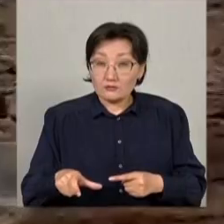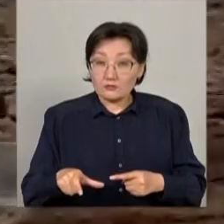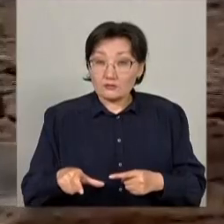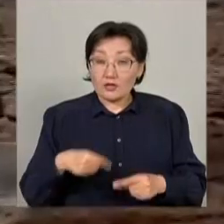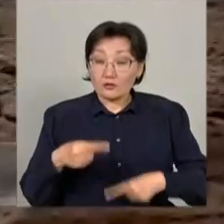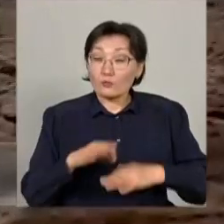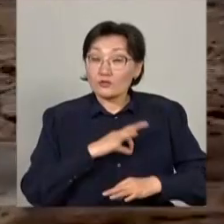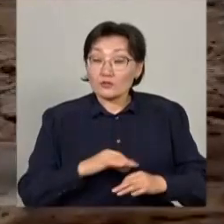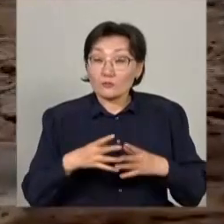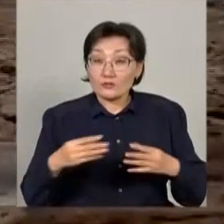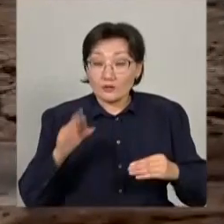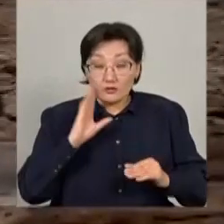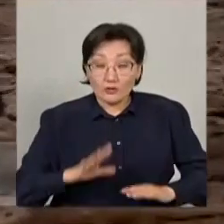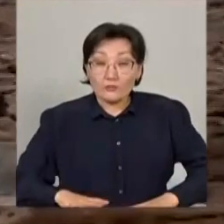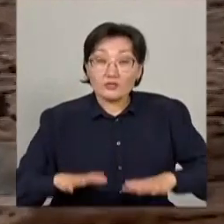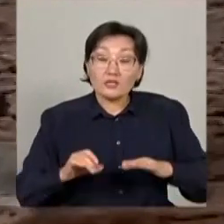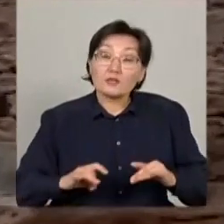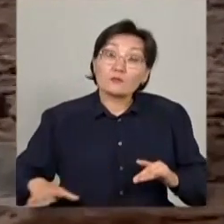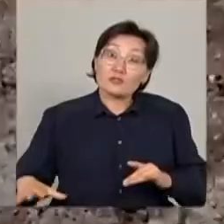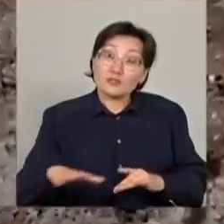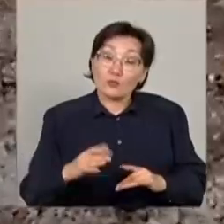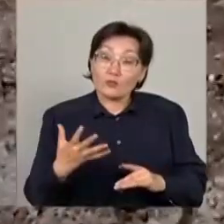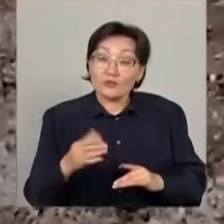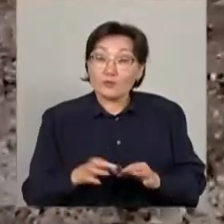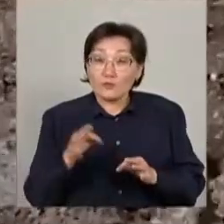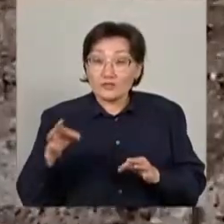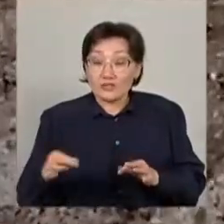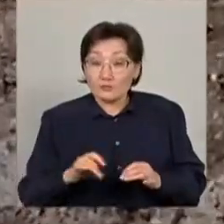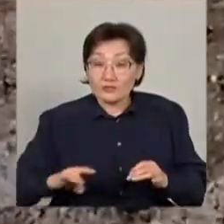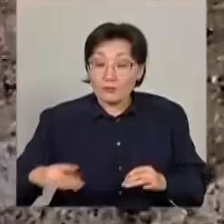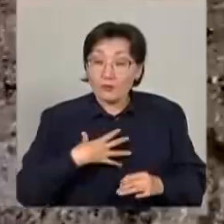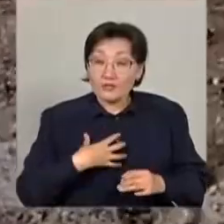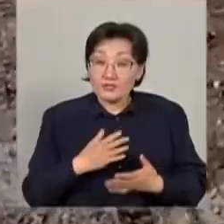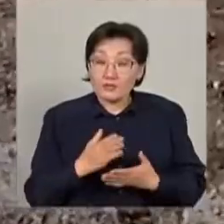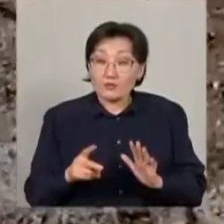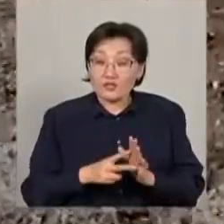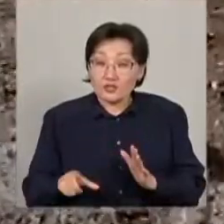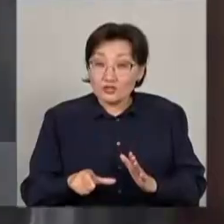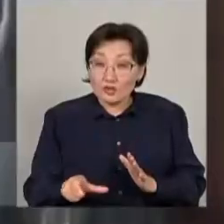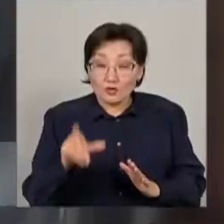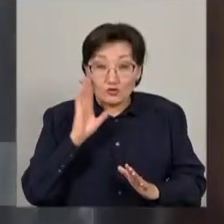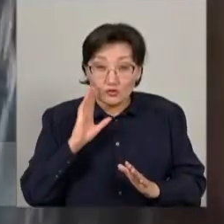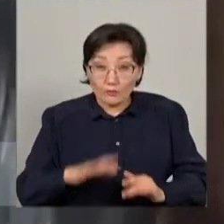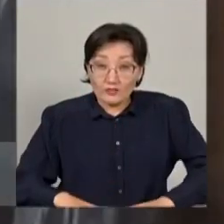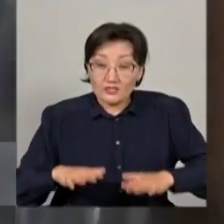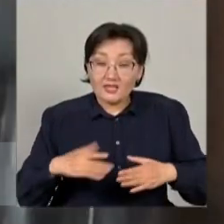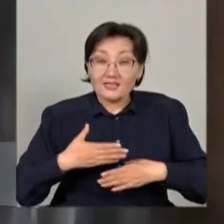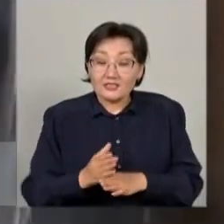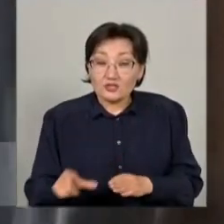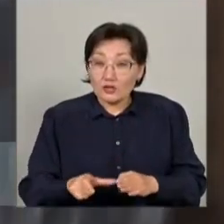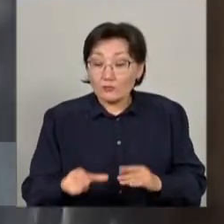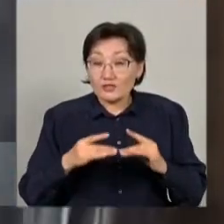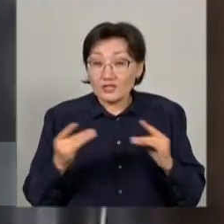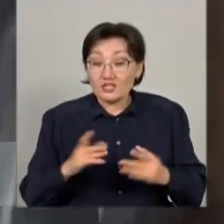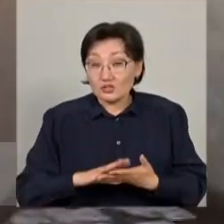Айналма жолдар бар. Биыл көктемгі су тасқыны кезеңінде республикалық 5 облыстық және аудандық маңызы бар 7 жолдан су өтіп кетті. Қираған жол мен